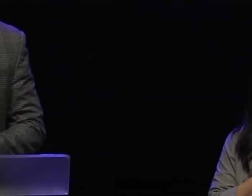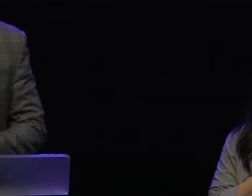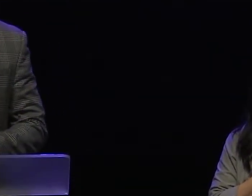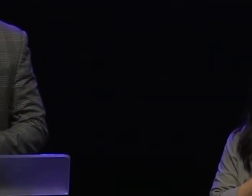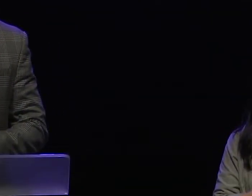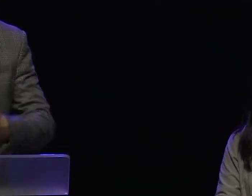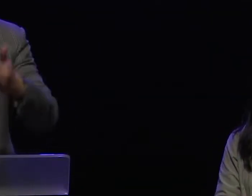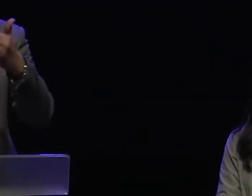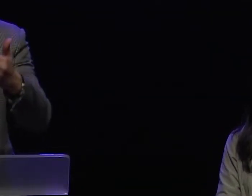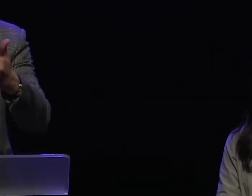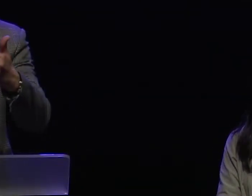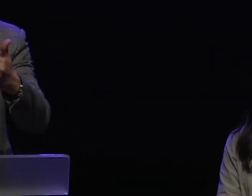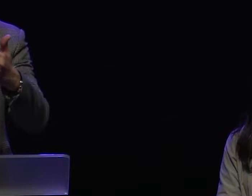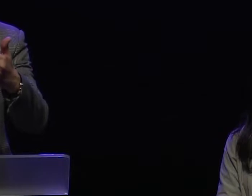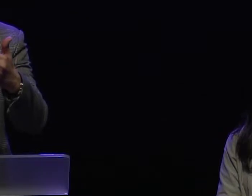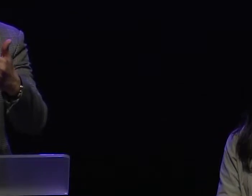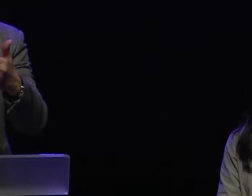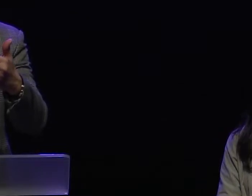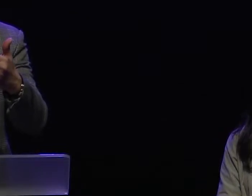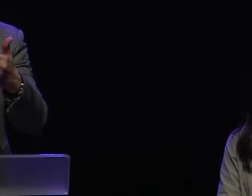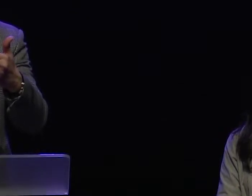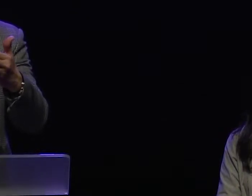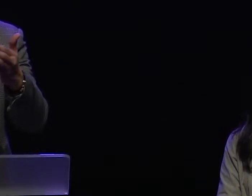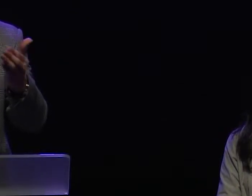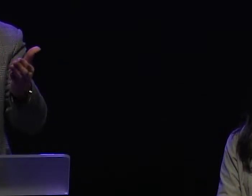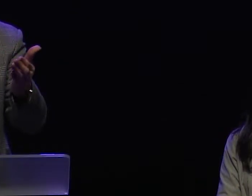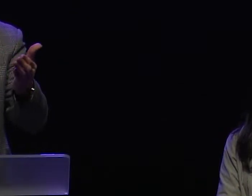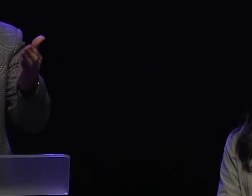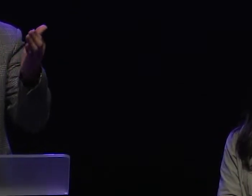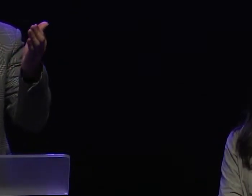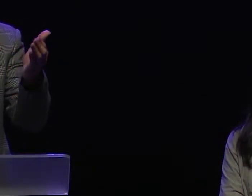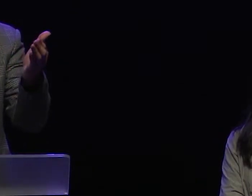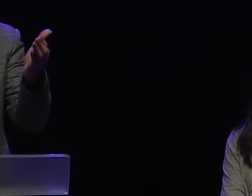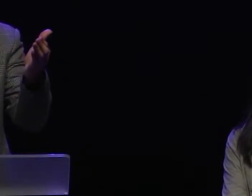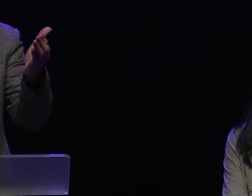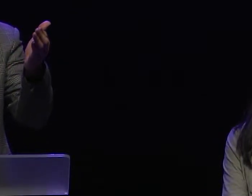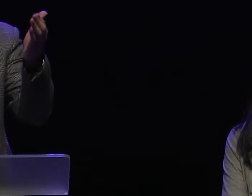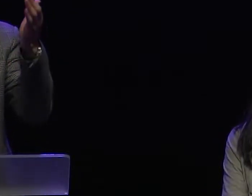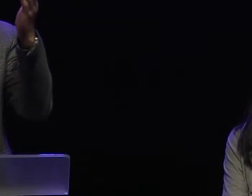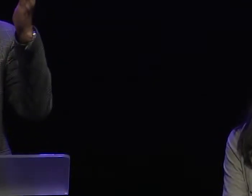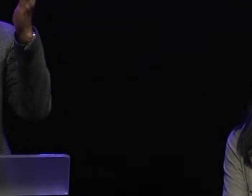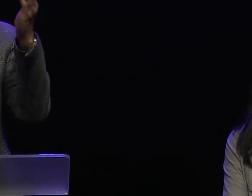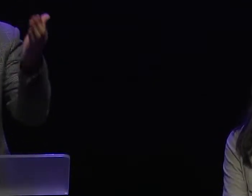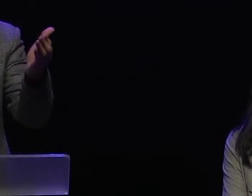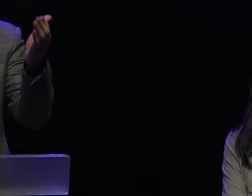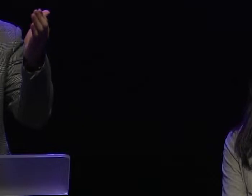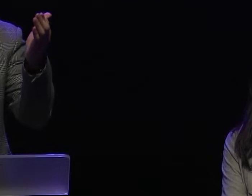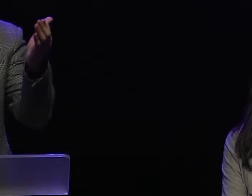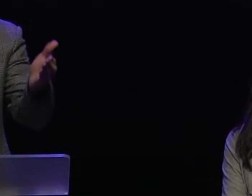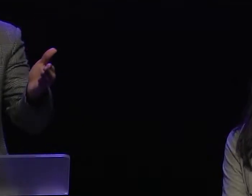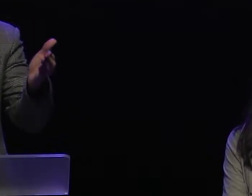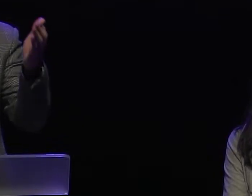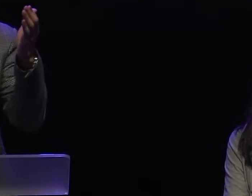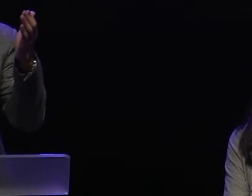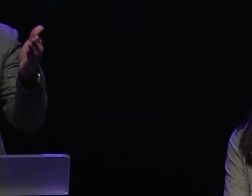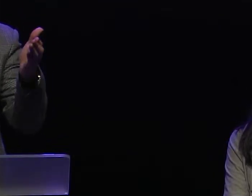waktu. Layar pun bukan batasan. Kami minta supaya semua orang, baik yang baru maupun yang